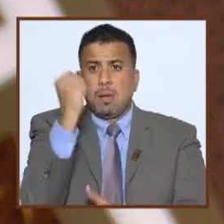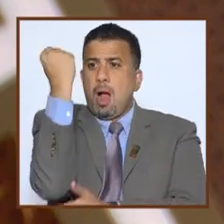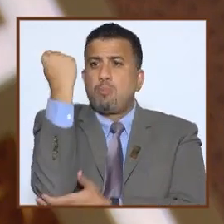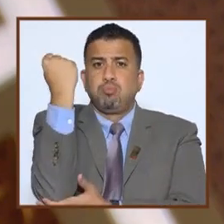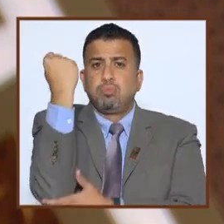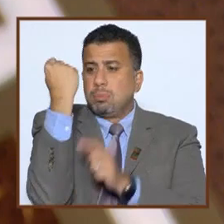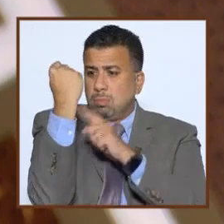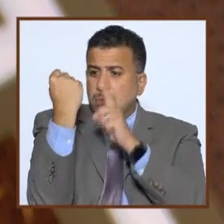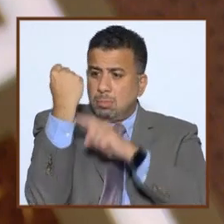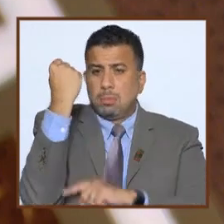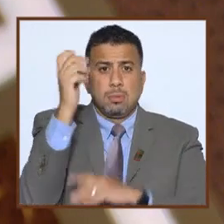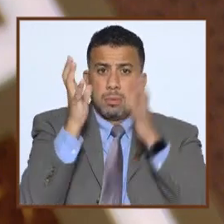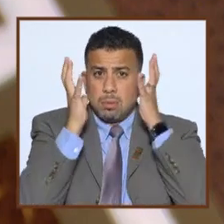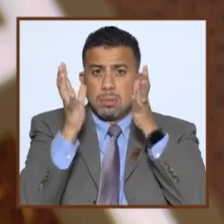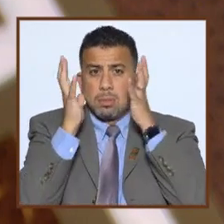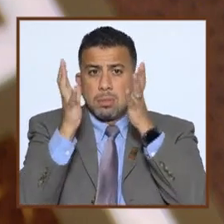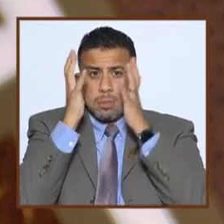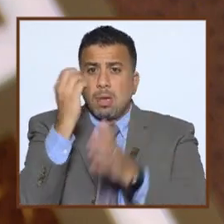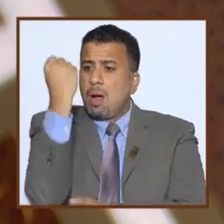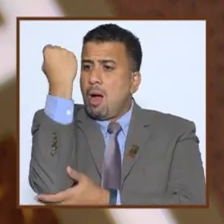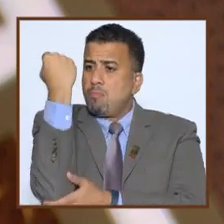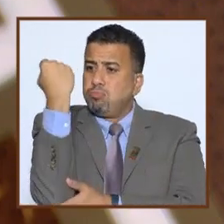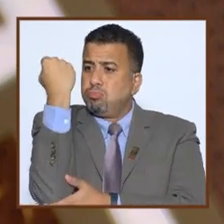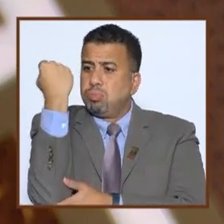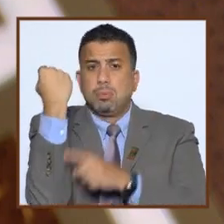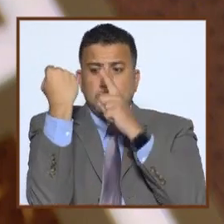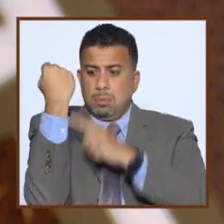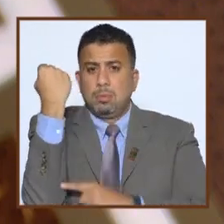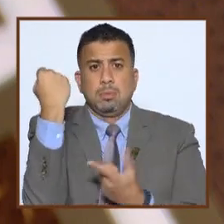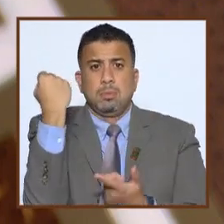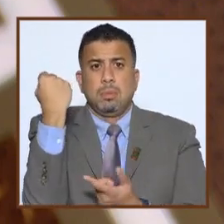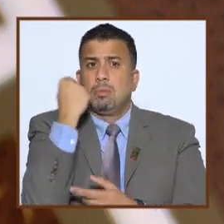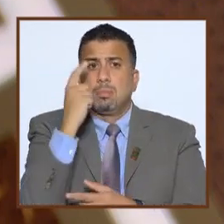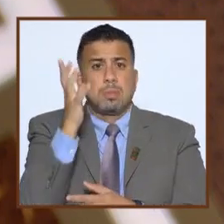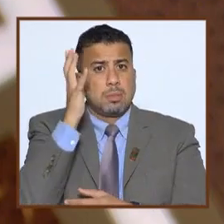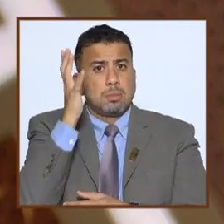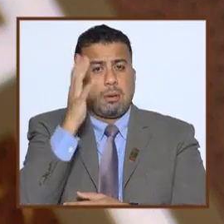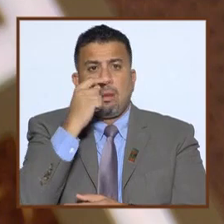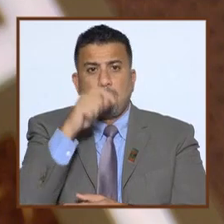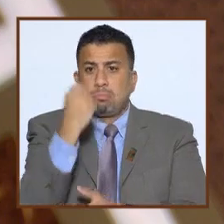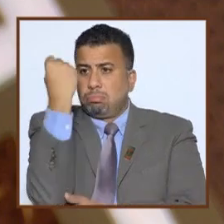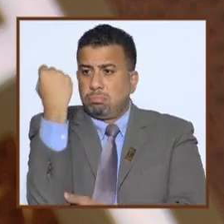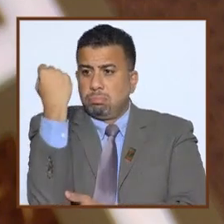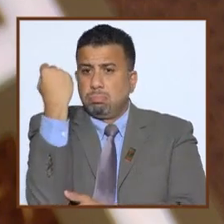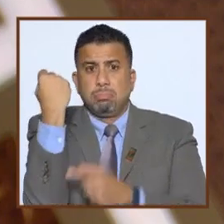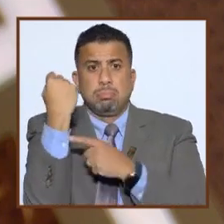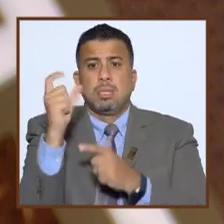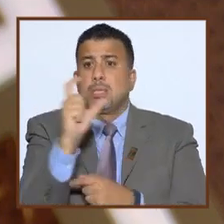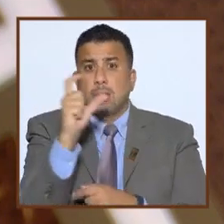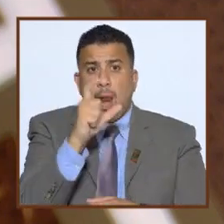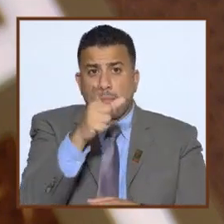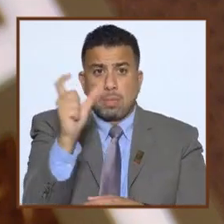عمود الاسلام نبي عليه الصلاه والسلام قال راس الامر الاسلام وعوده الصلاه راس الاسلام